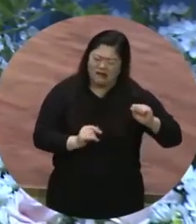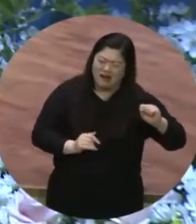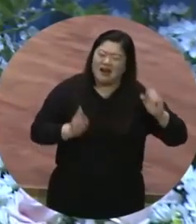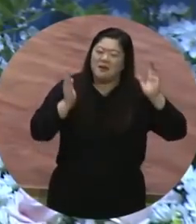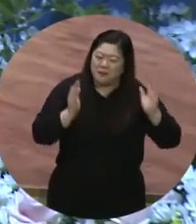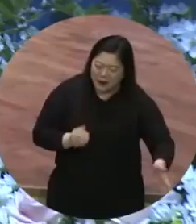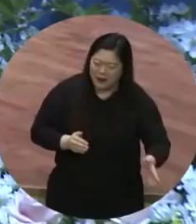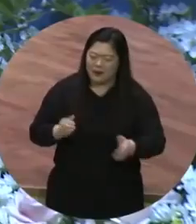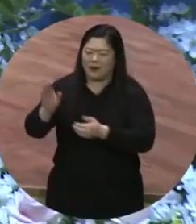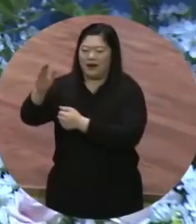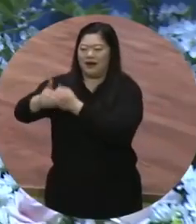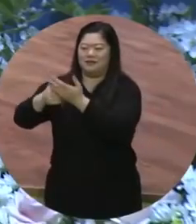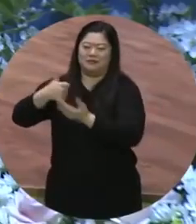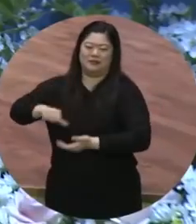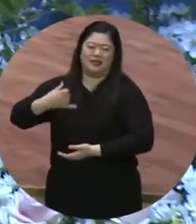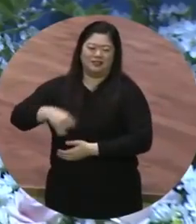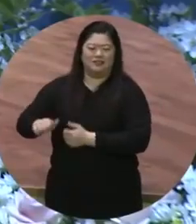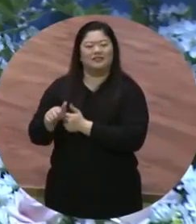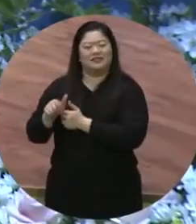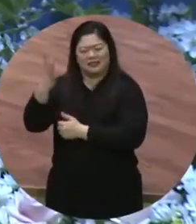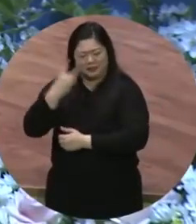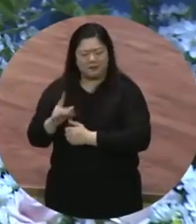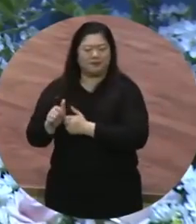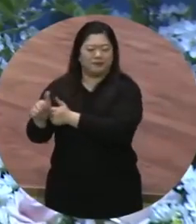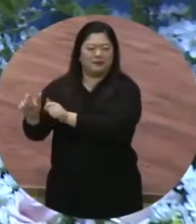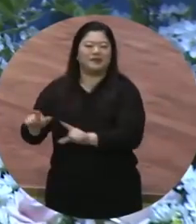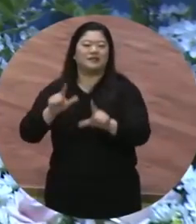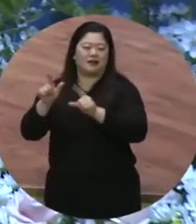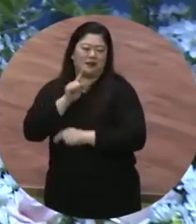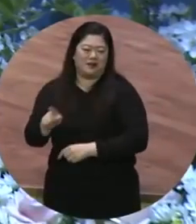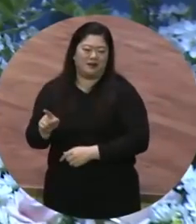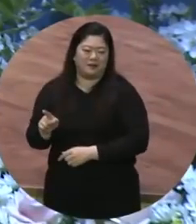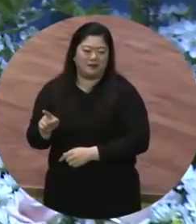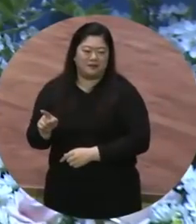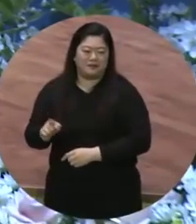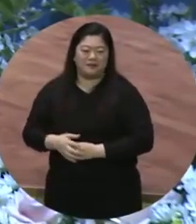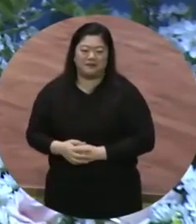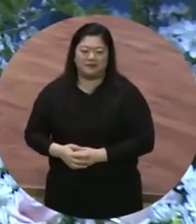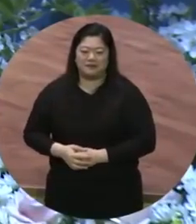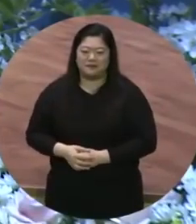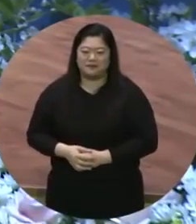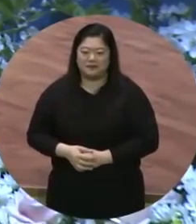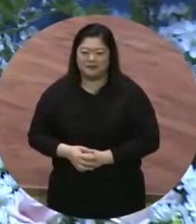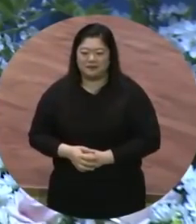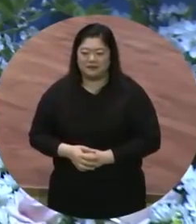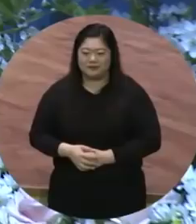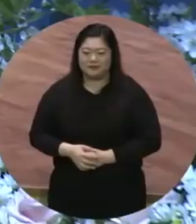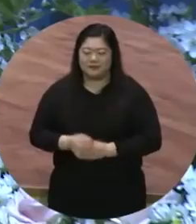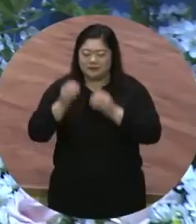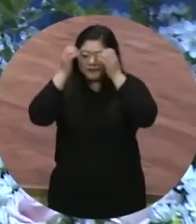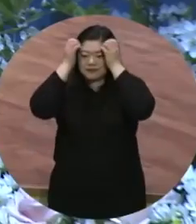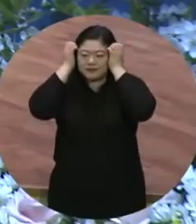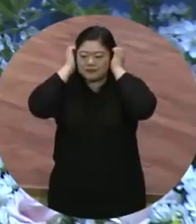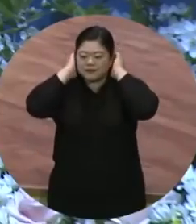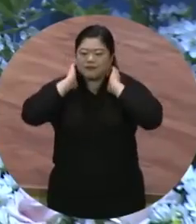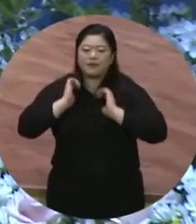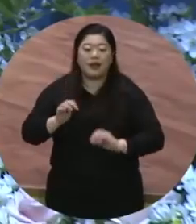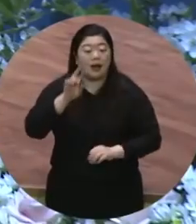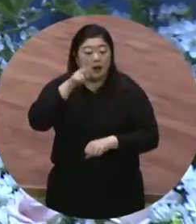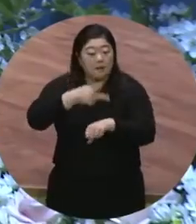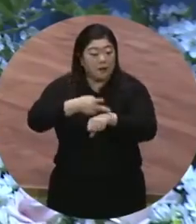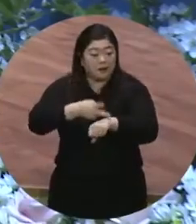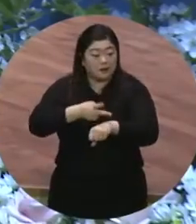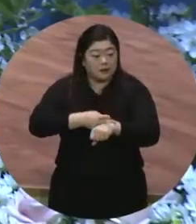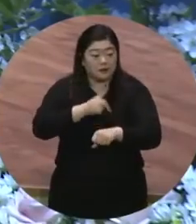살아라. 새털 인생 그렇게 강조를 하고 있습니다. 사도 바울은